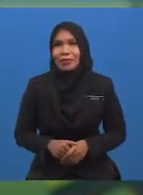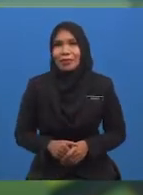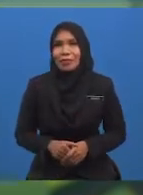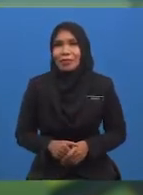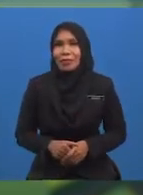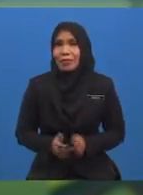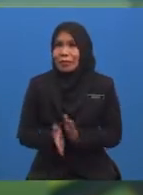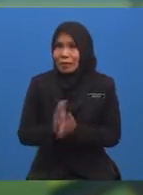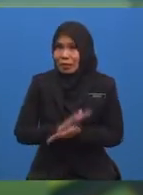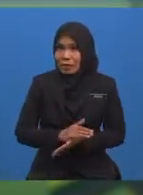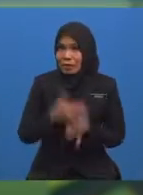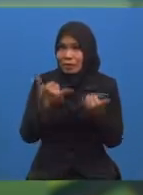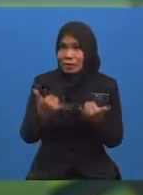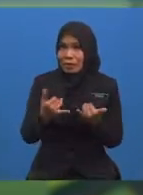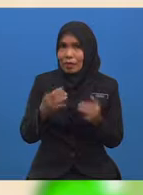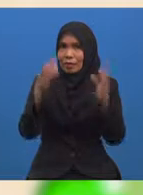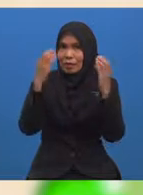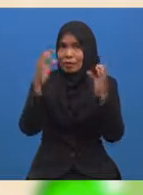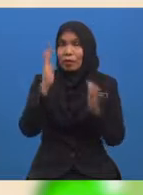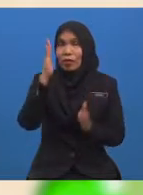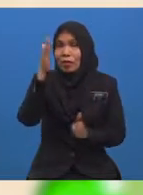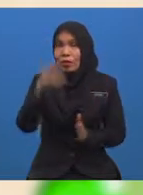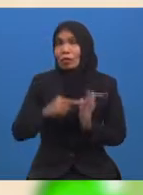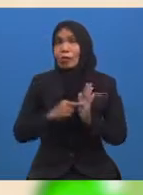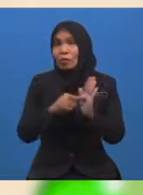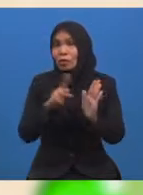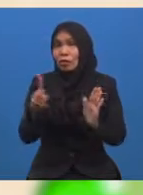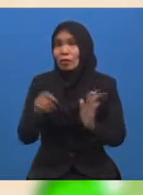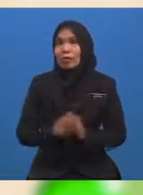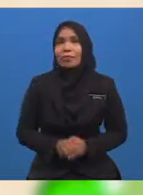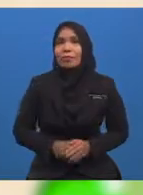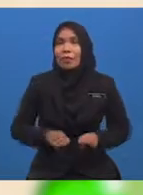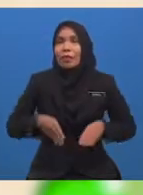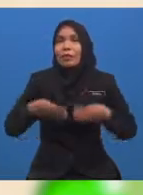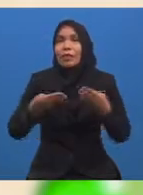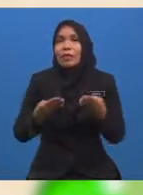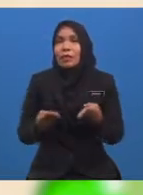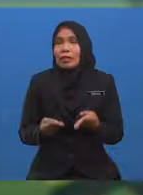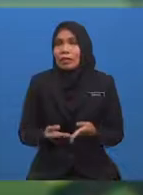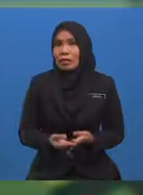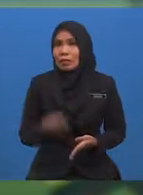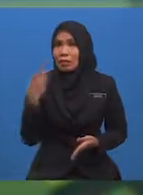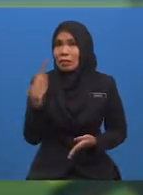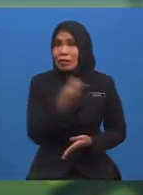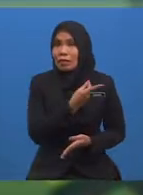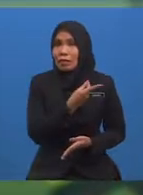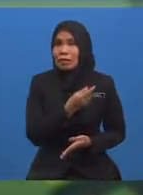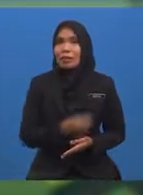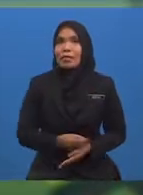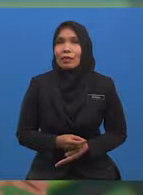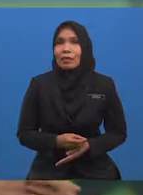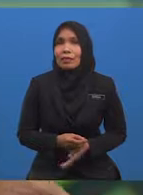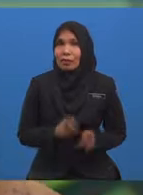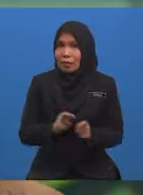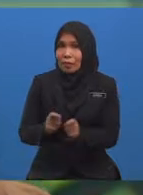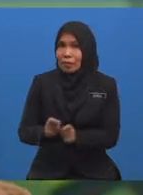ini, cikgu akan tunjukkan bagaimana kita hendak menanam pokok atau tumbuhan di